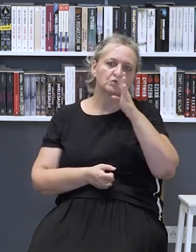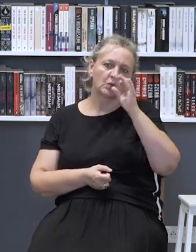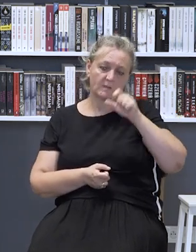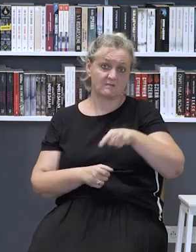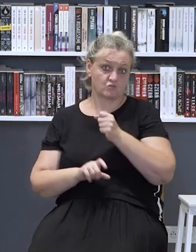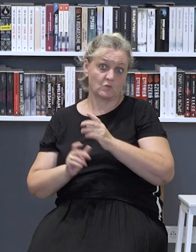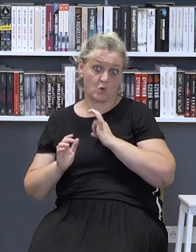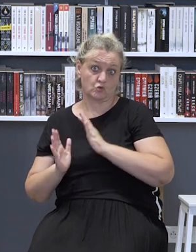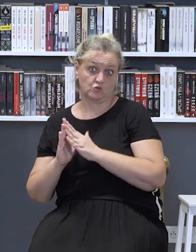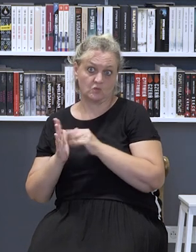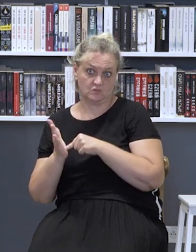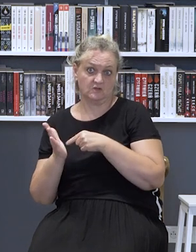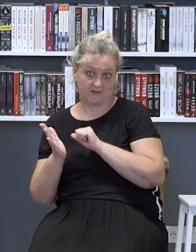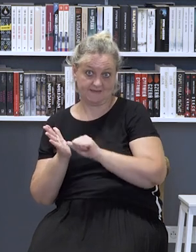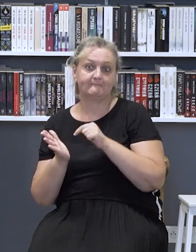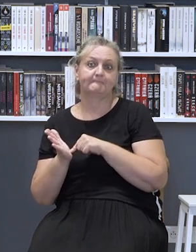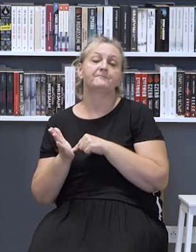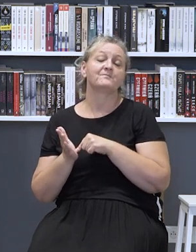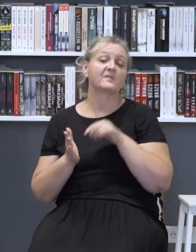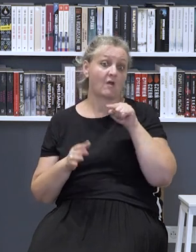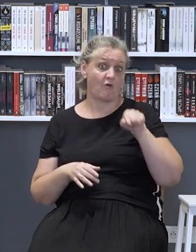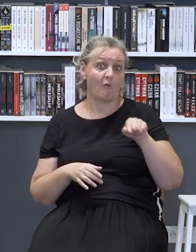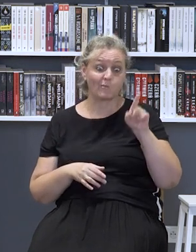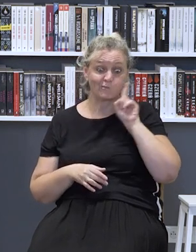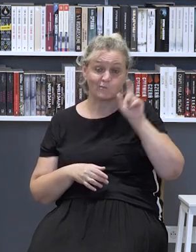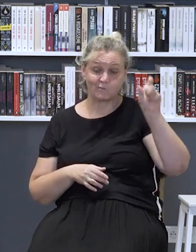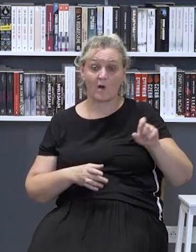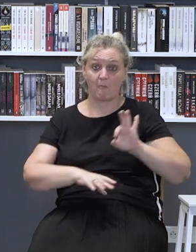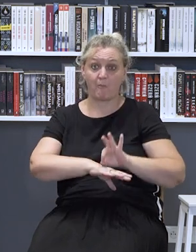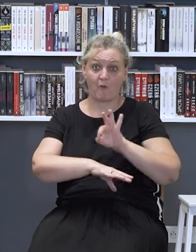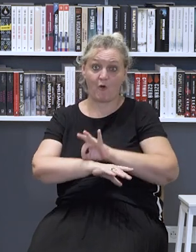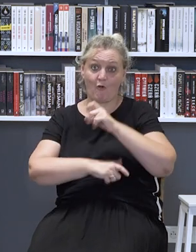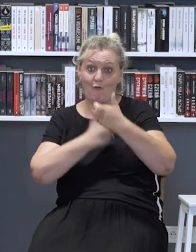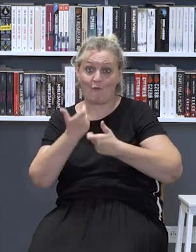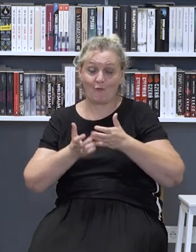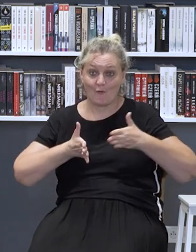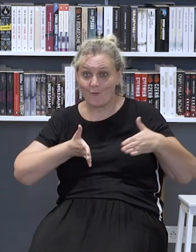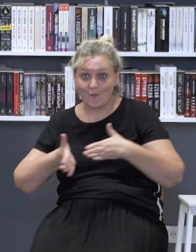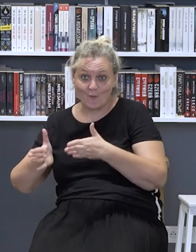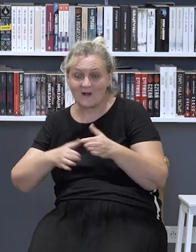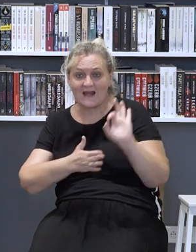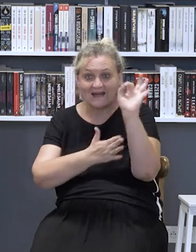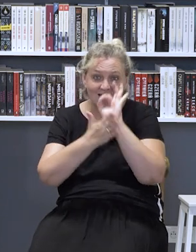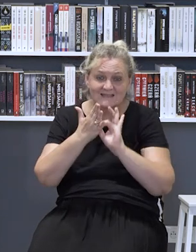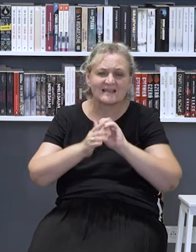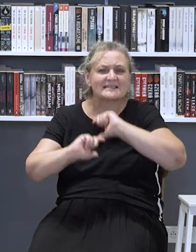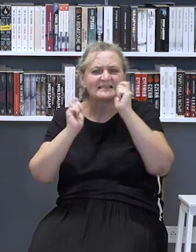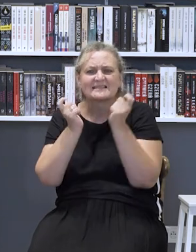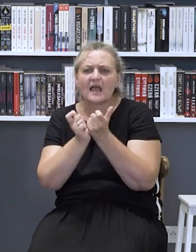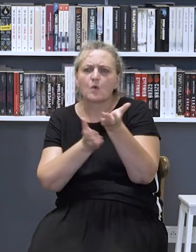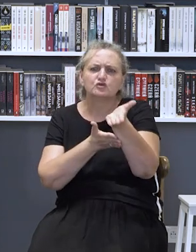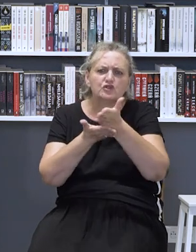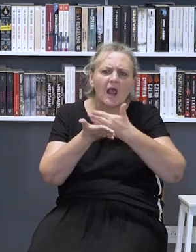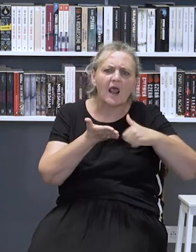też pojawia. I on zaprojektował część ulic, narysował je, narysował całe dzielnice tego